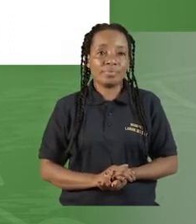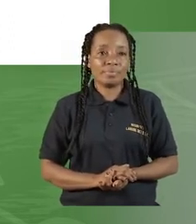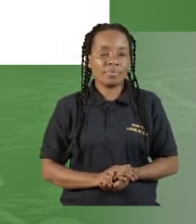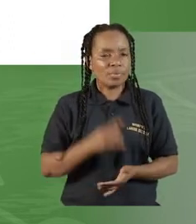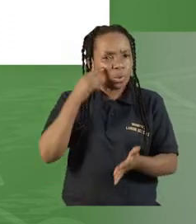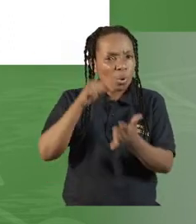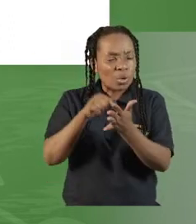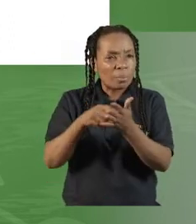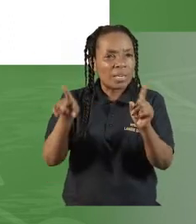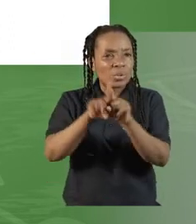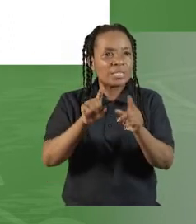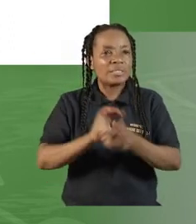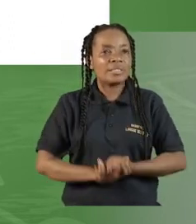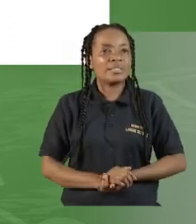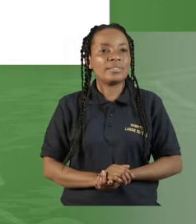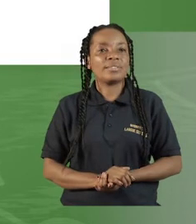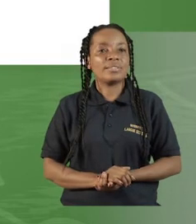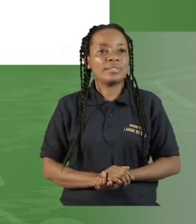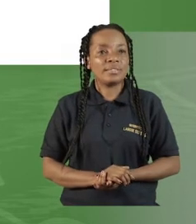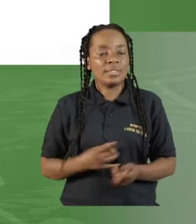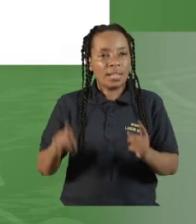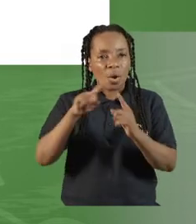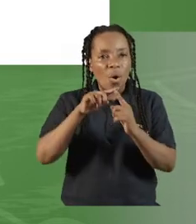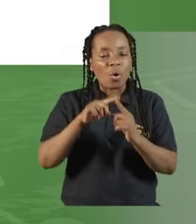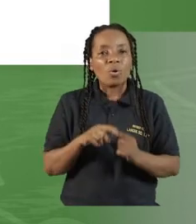nous constatons qu'au niveau